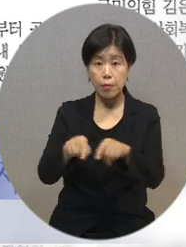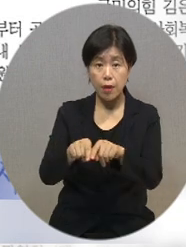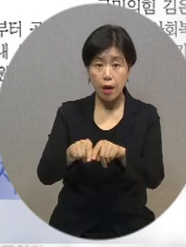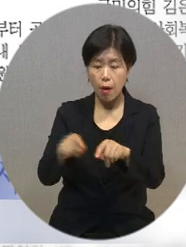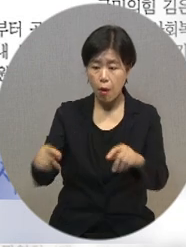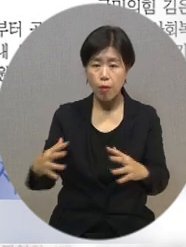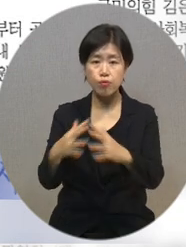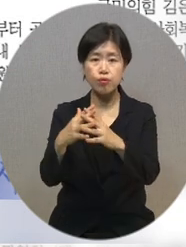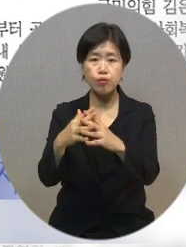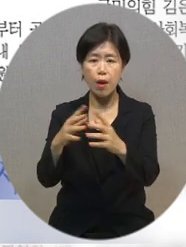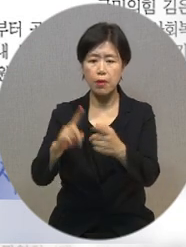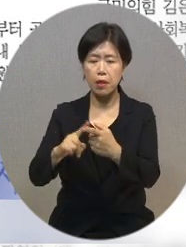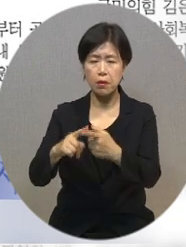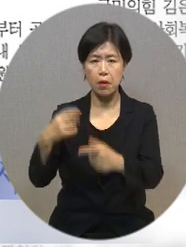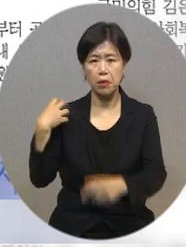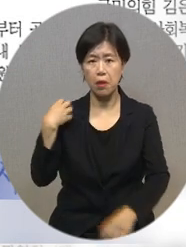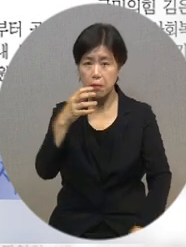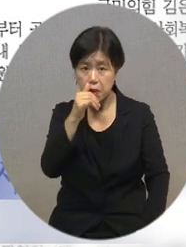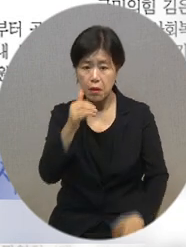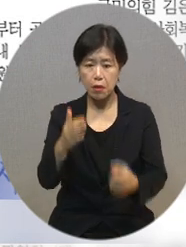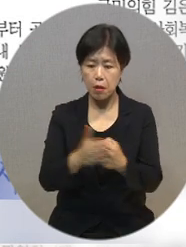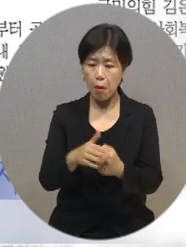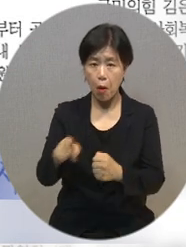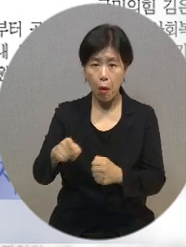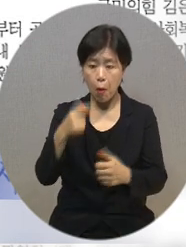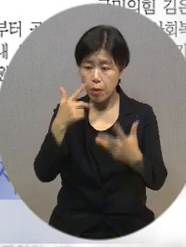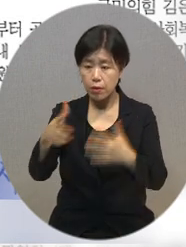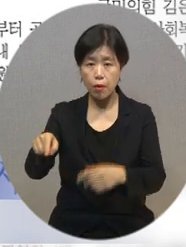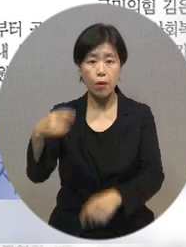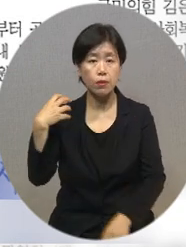관계로이 책임 소재가 모호하다고